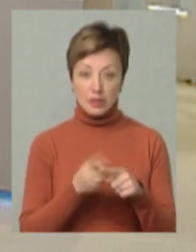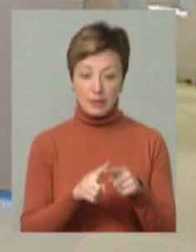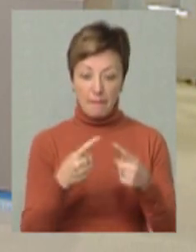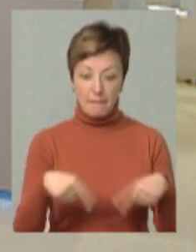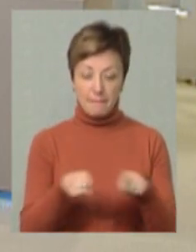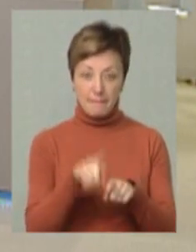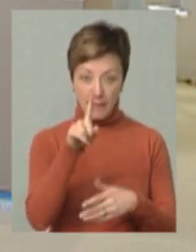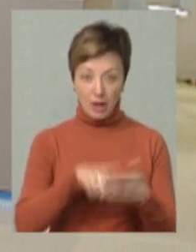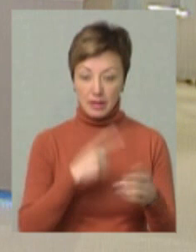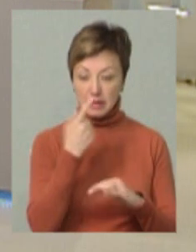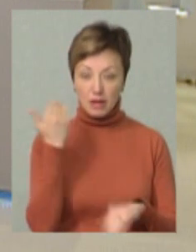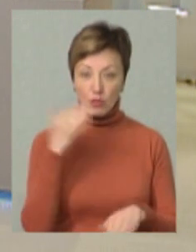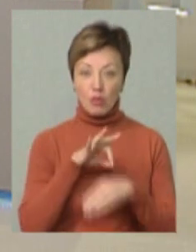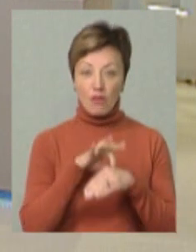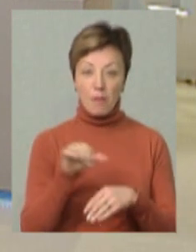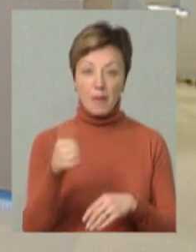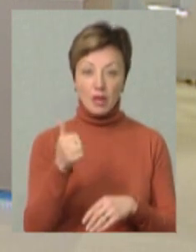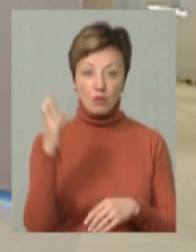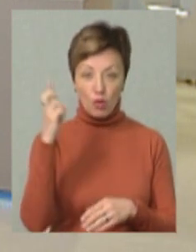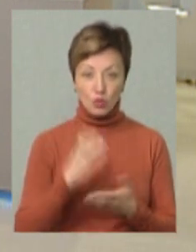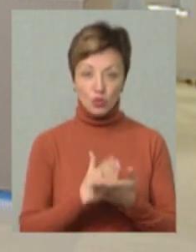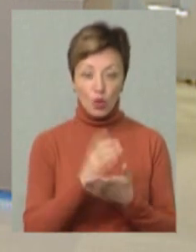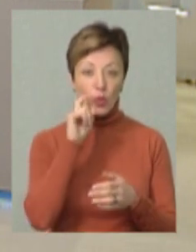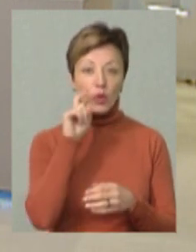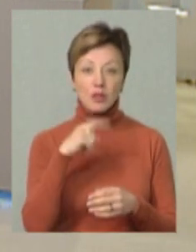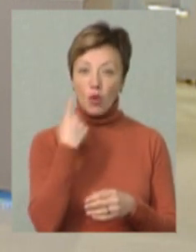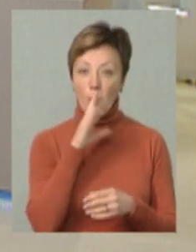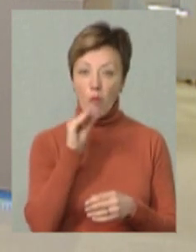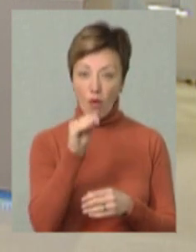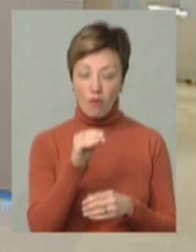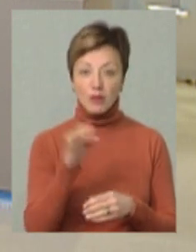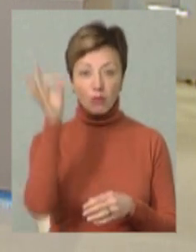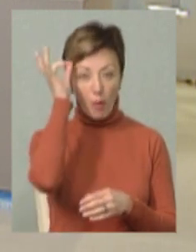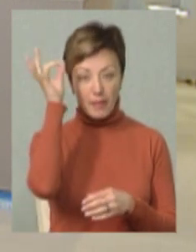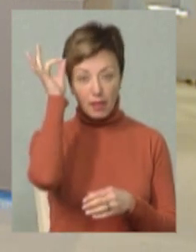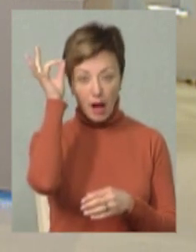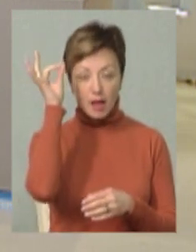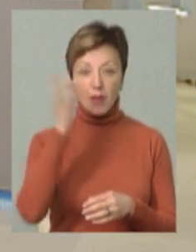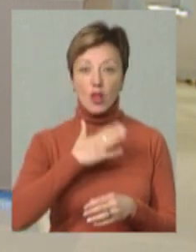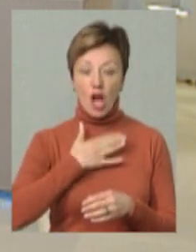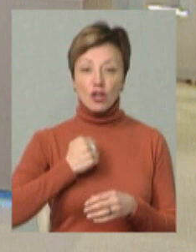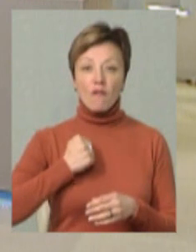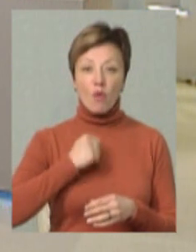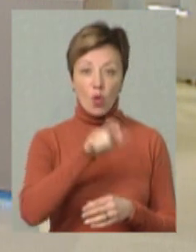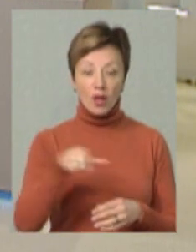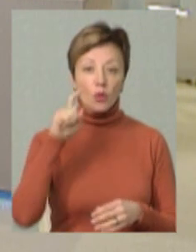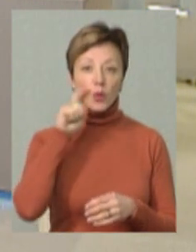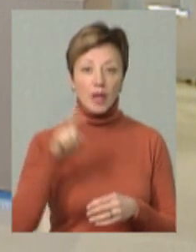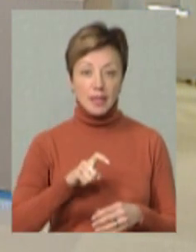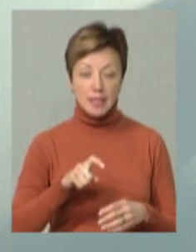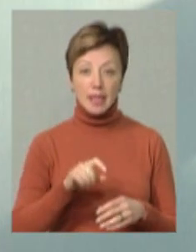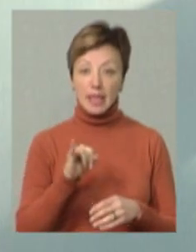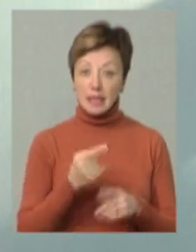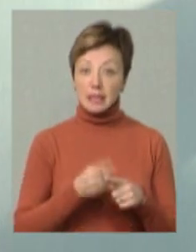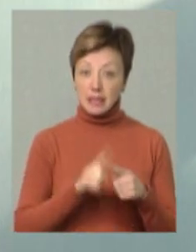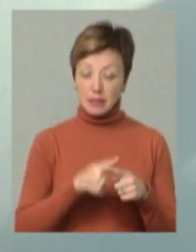і буквально нещодавно проводив перше богослужіння вже українською мовою з поминанням наших воїнів українських. І